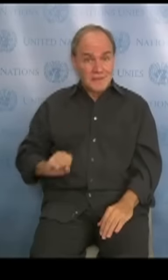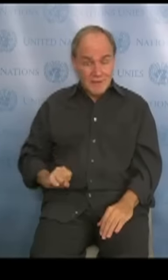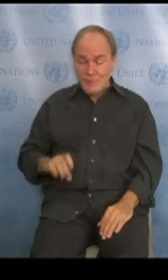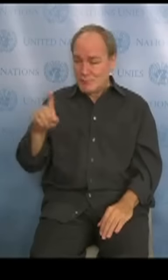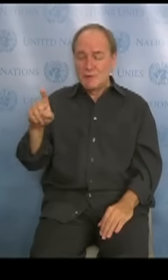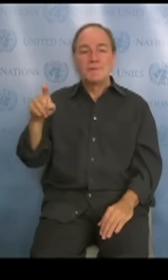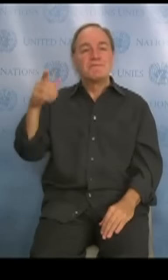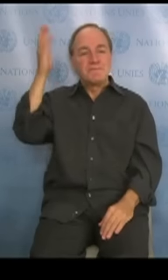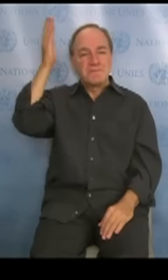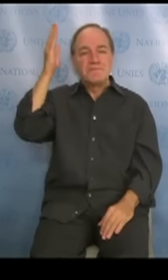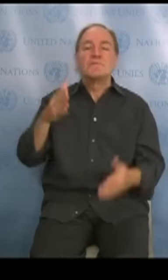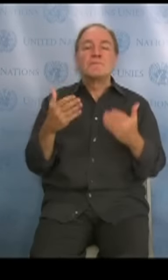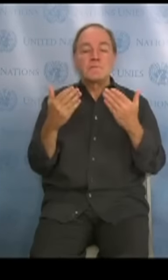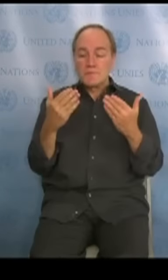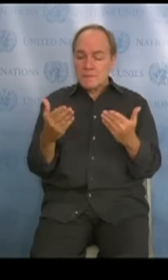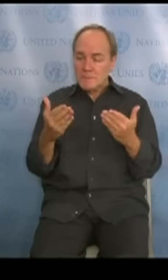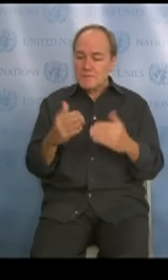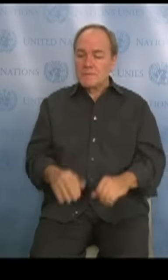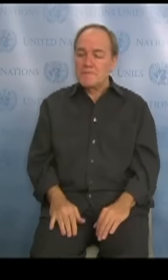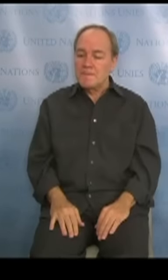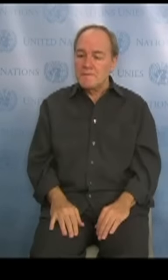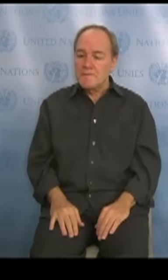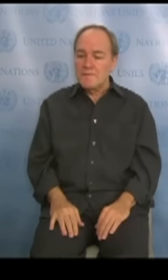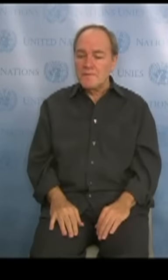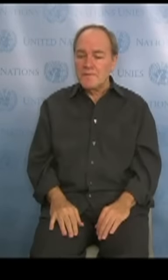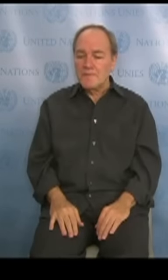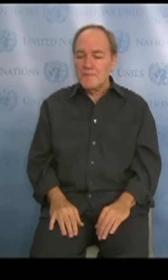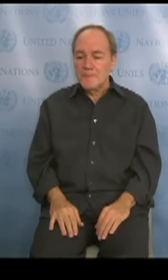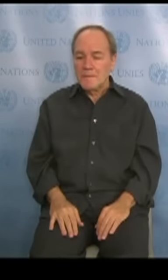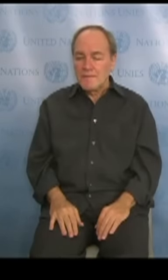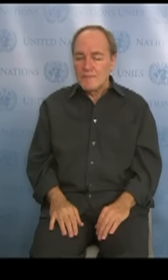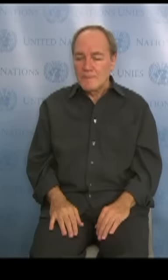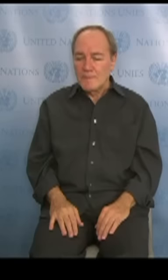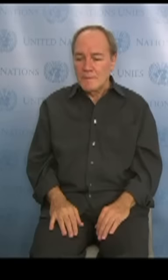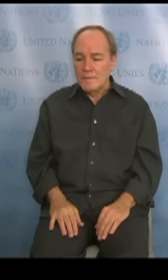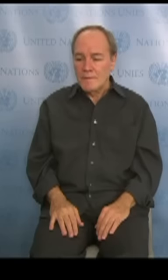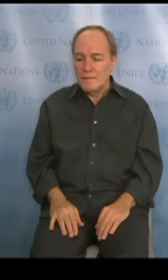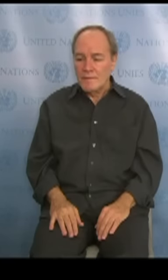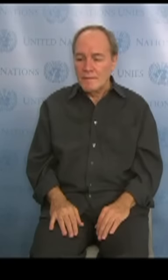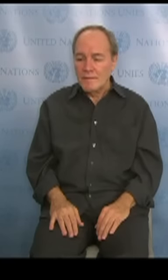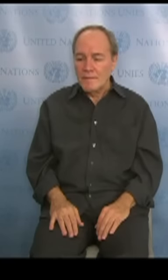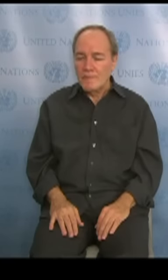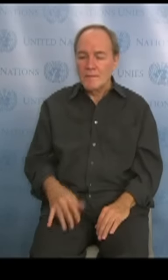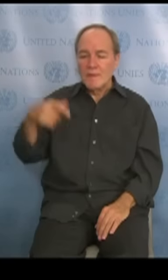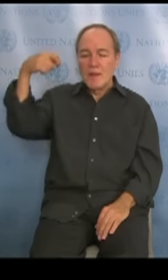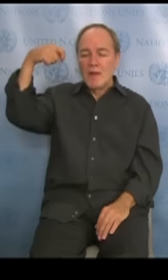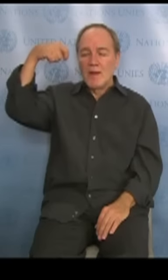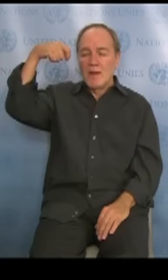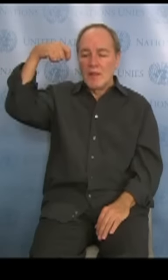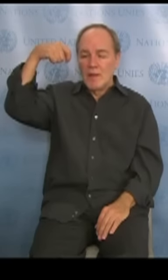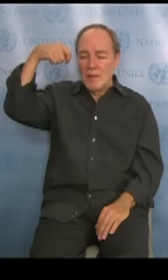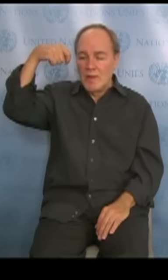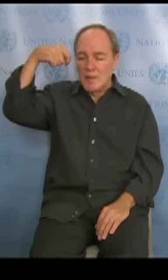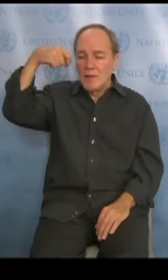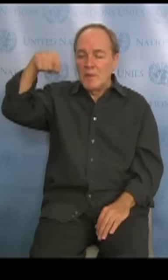The Assembly will now hear an address by His Excellency Faura Isuzumna Gansampi, President of the Congolese